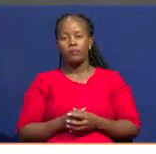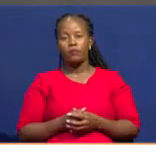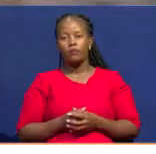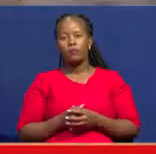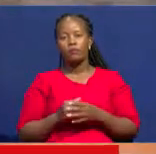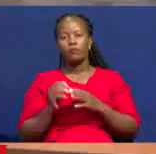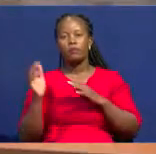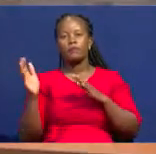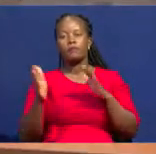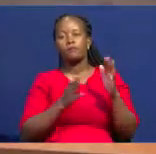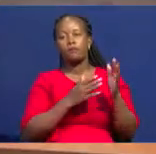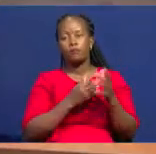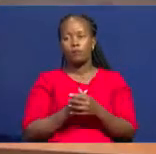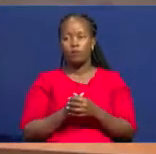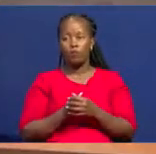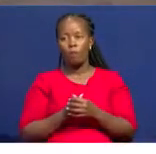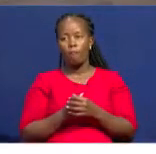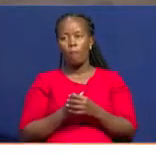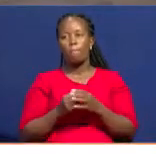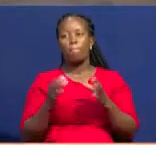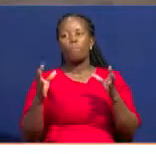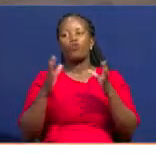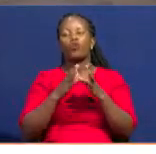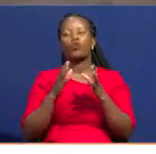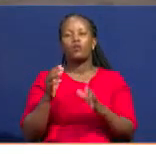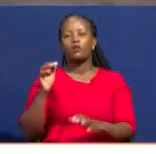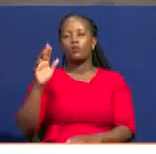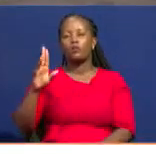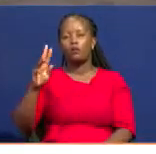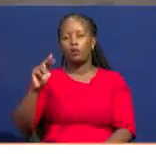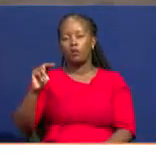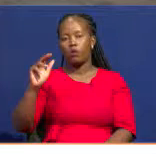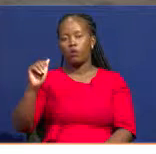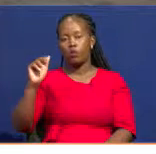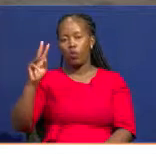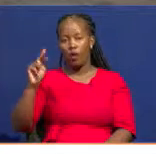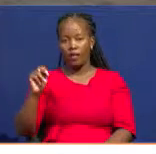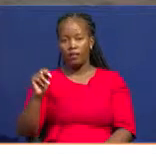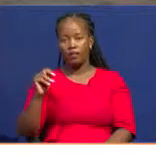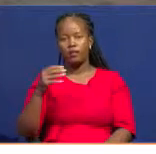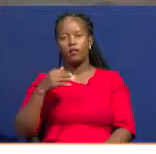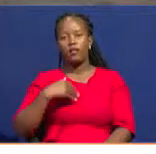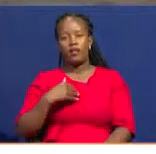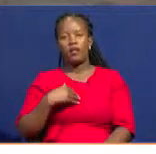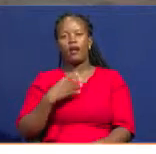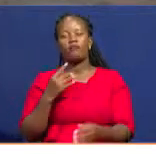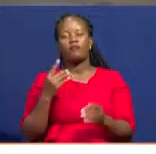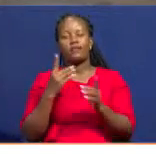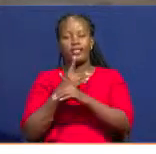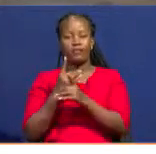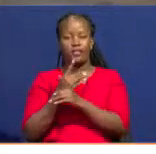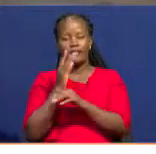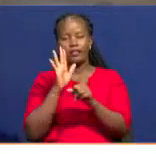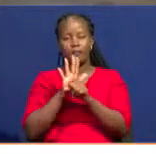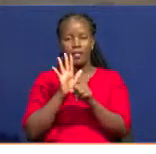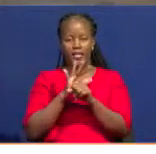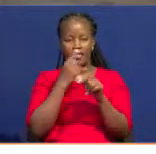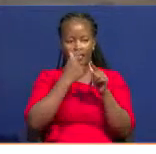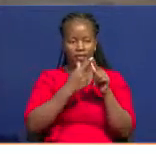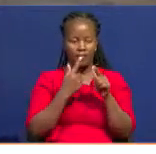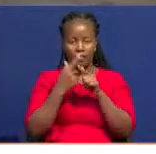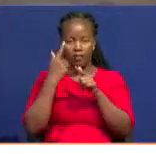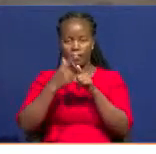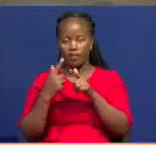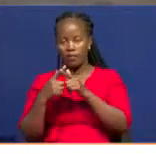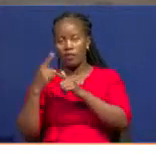Na kabila la Dai linaloishi mkoani Yunnan nchini China limedumisha utamaduni wa kipekee kwa miaka mingi kwa kusherekea mwaka mpya